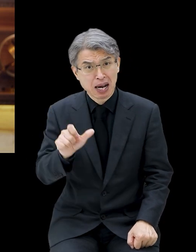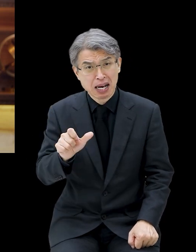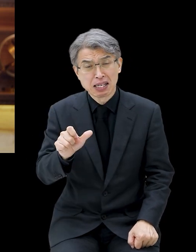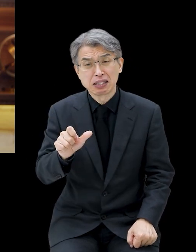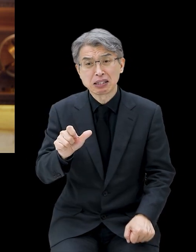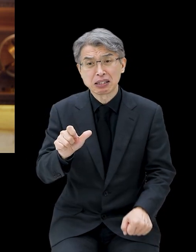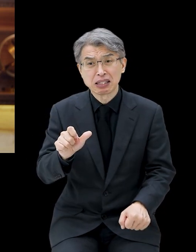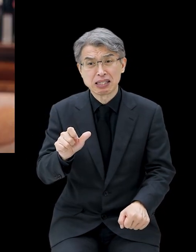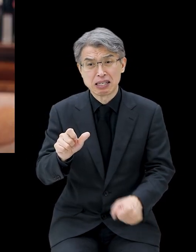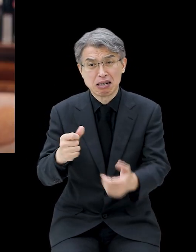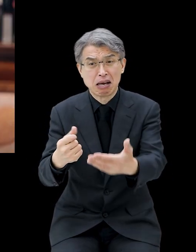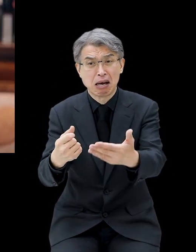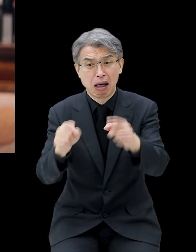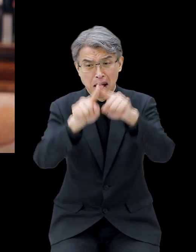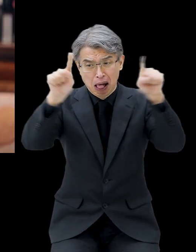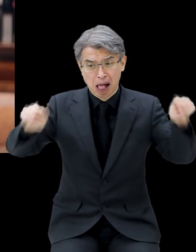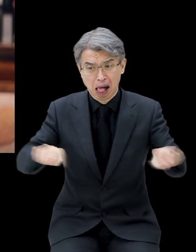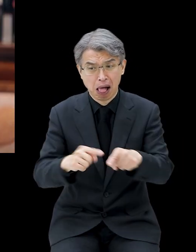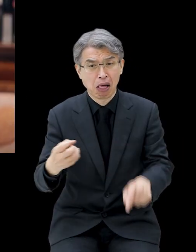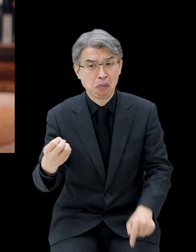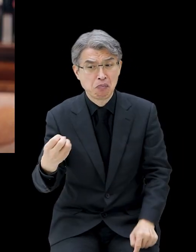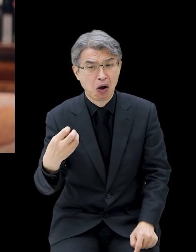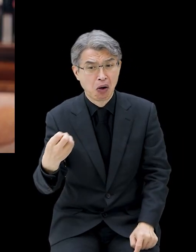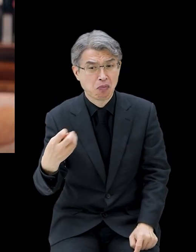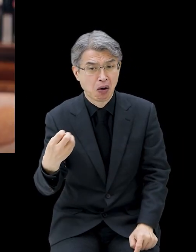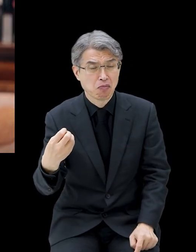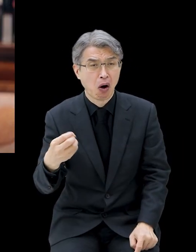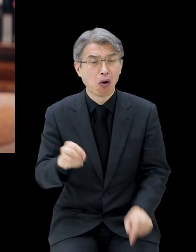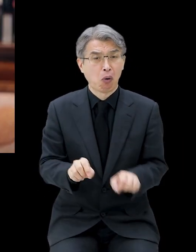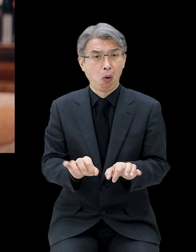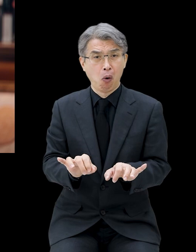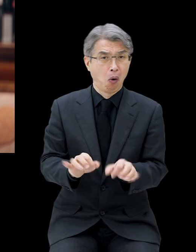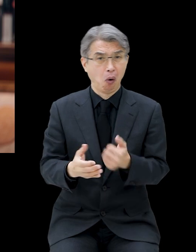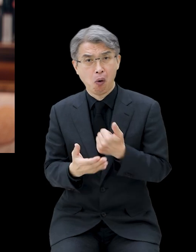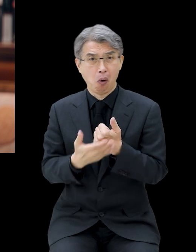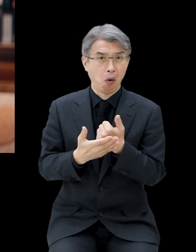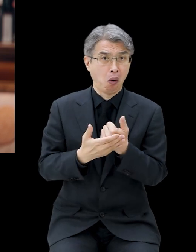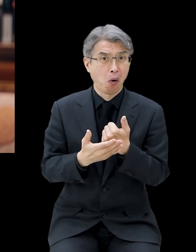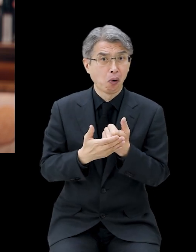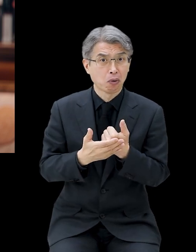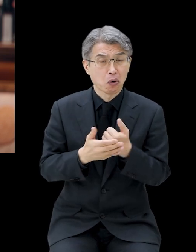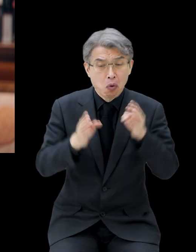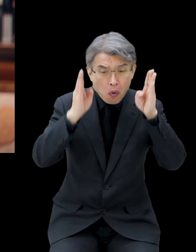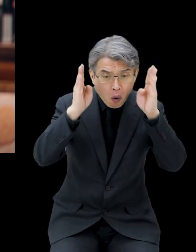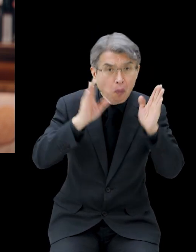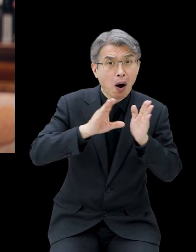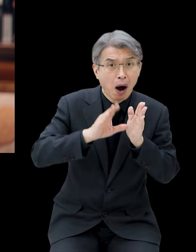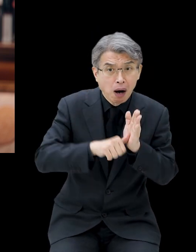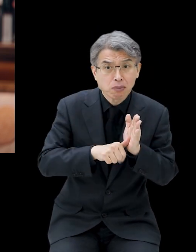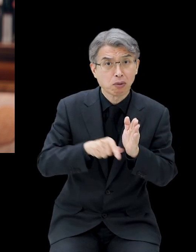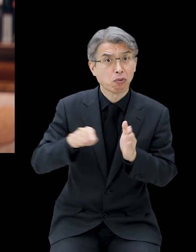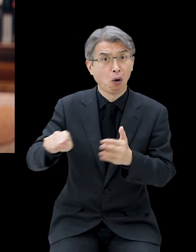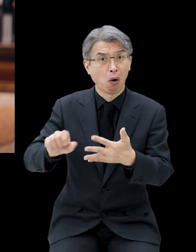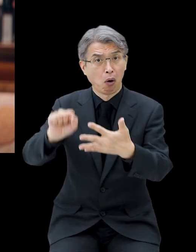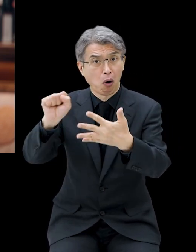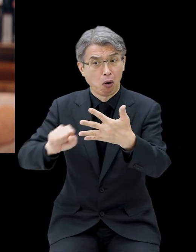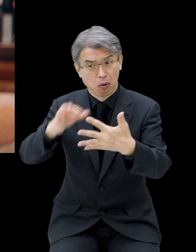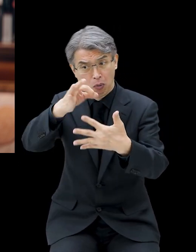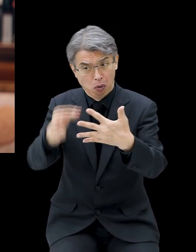직업을 가지게 되고, 그리고 공부하는 분들이 뭐 부족하나마 우리 프로그램을